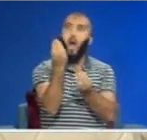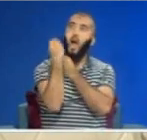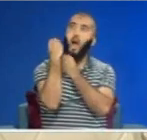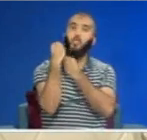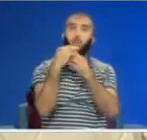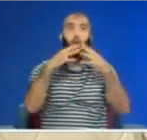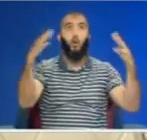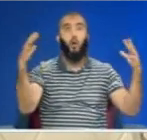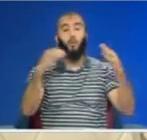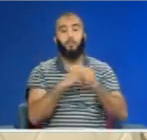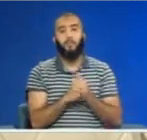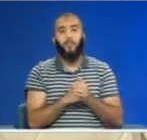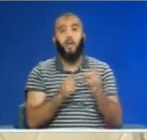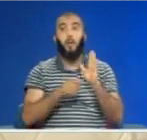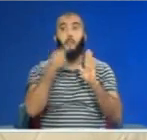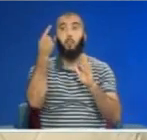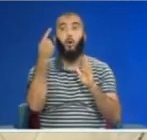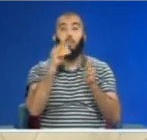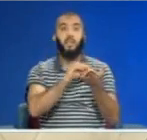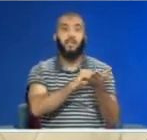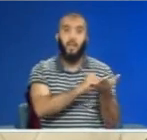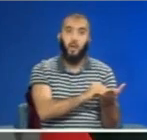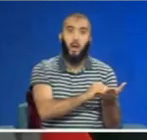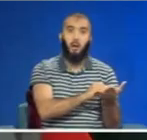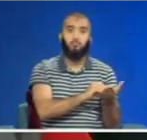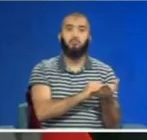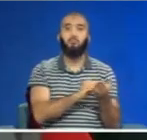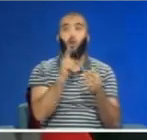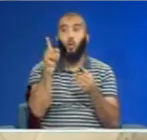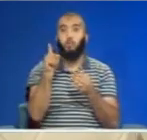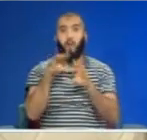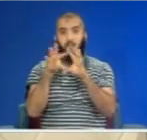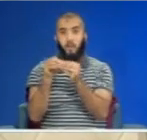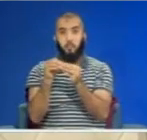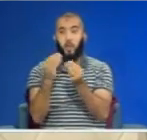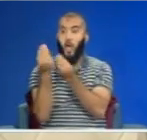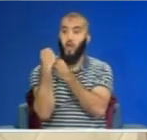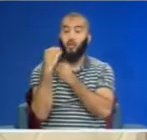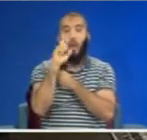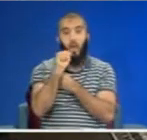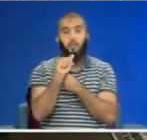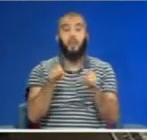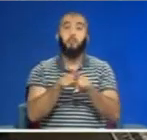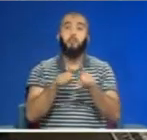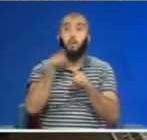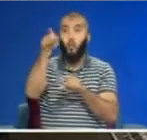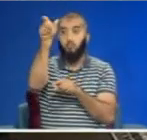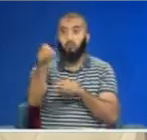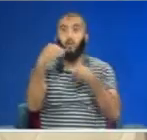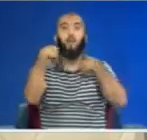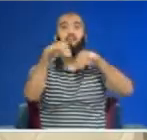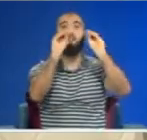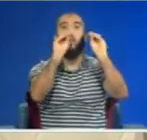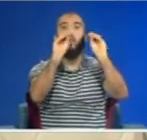فأصحاب الصدقة الأولى للأضحية مأجورون، وصاحب الخروف الذي تنازل